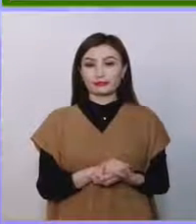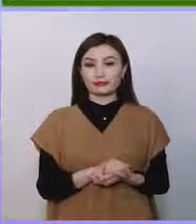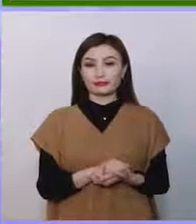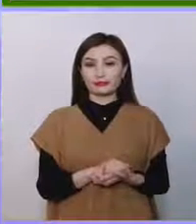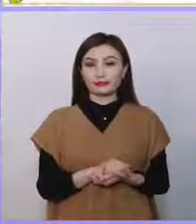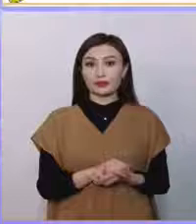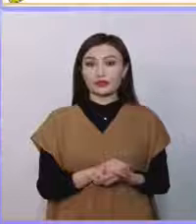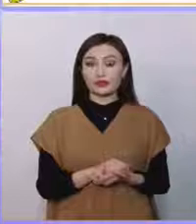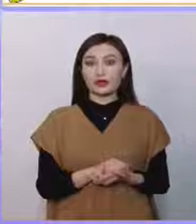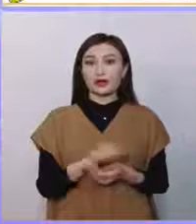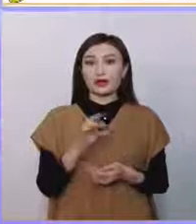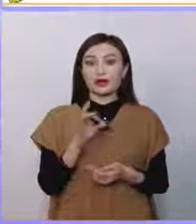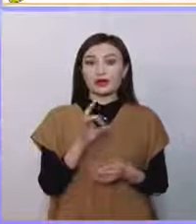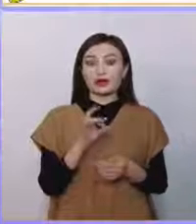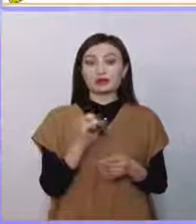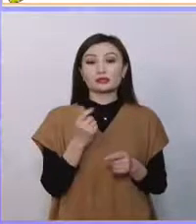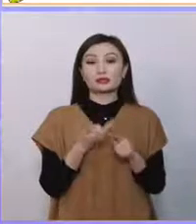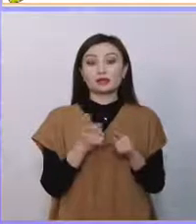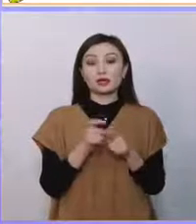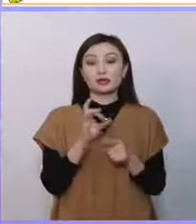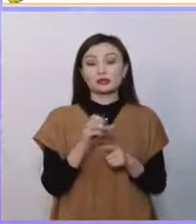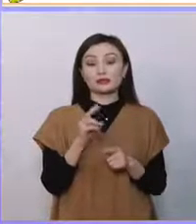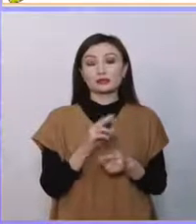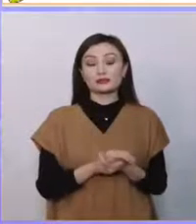дополните равенство ребята